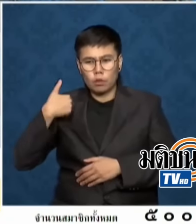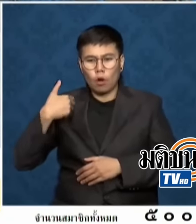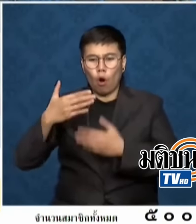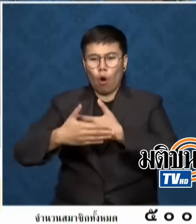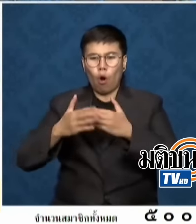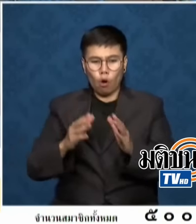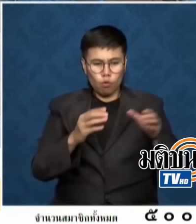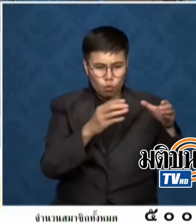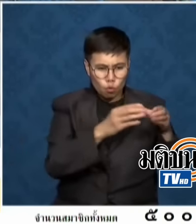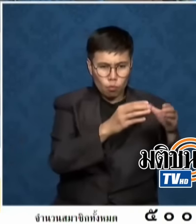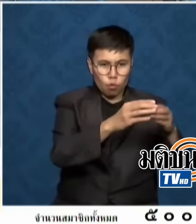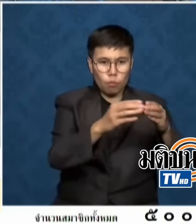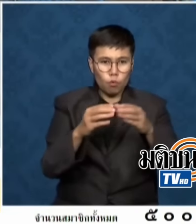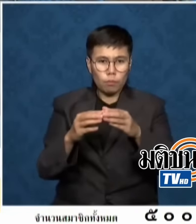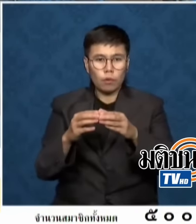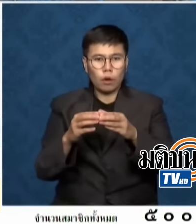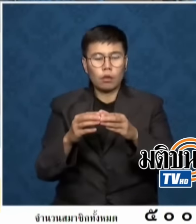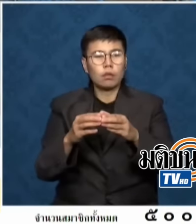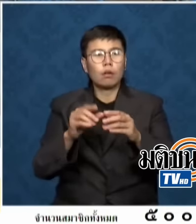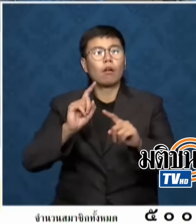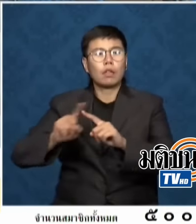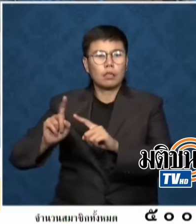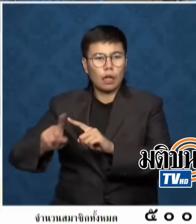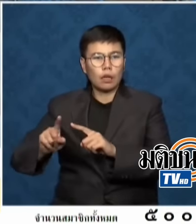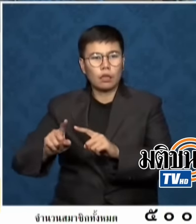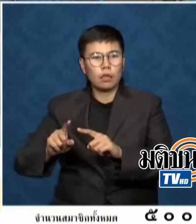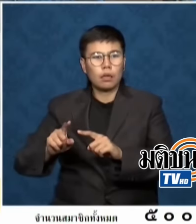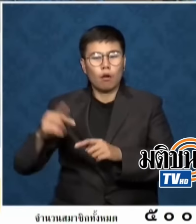การวิสามัญบ้างสามัญบ้างอะไรหลายๆ